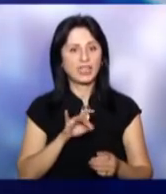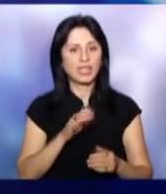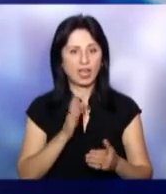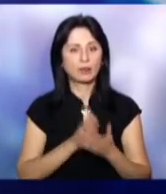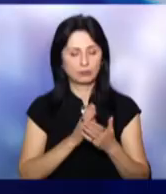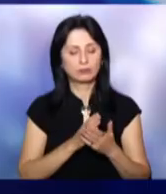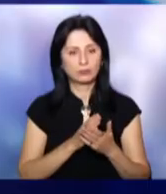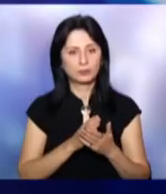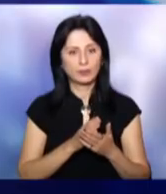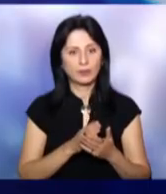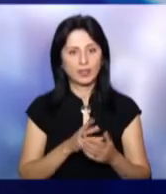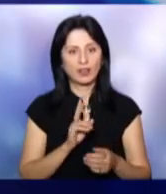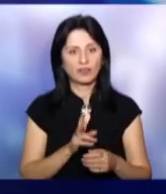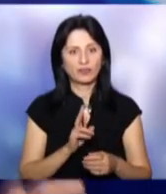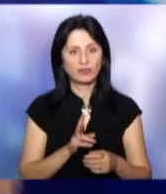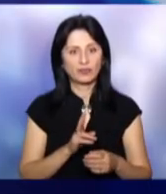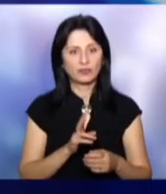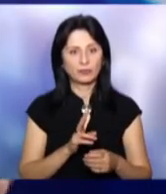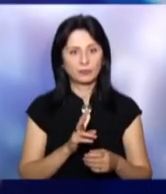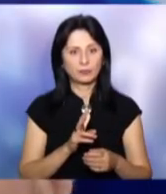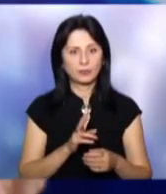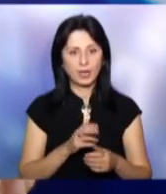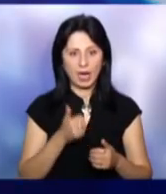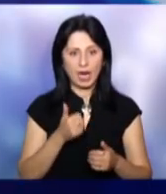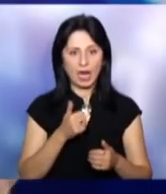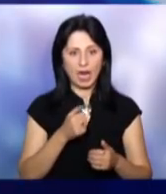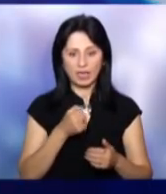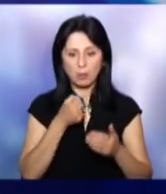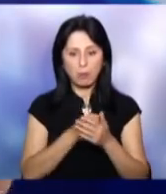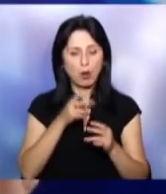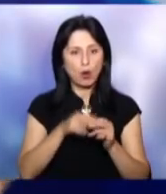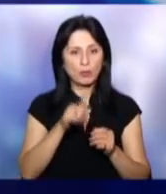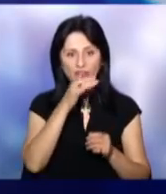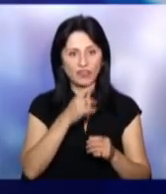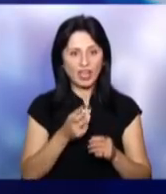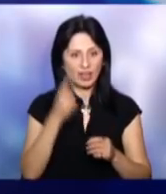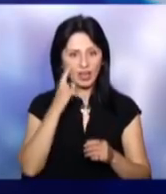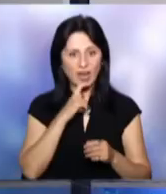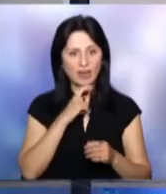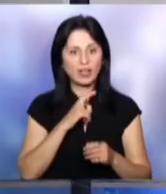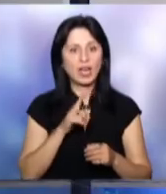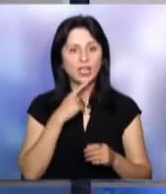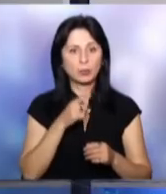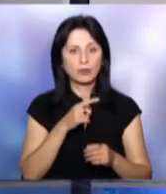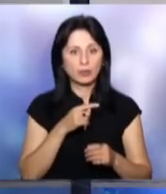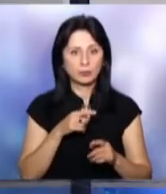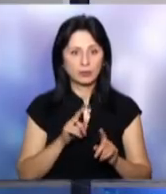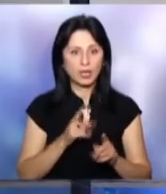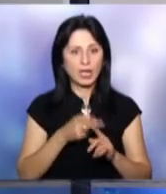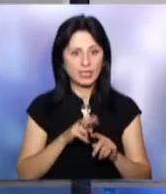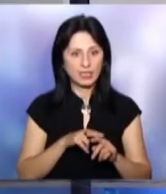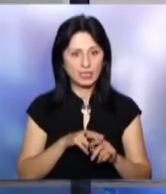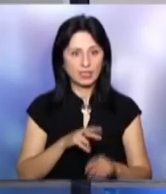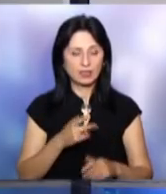აშლილობა, რომელსაც ასე კარგად ბოლომდე ვერ გაიგეს რა წარმოშობს, მაგრამ რა თქმა უნდა ასახელებენ, რომ ეს